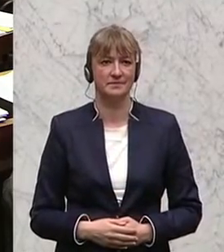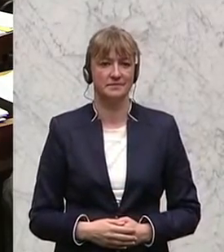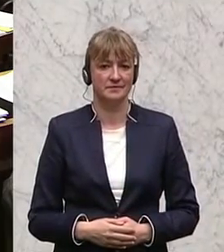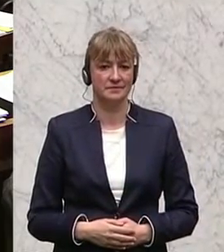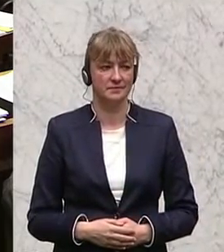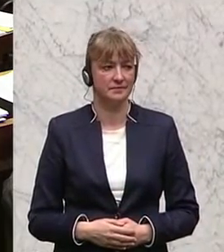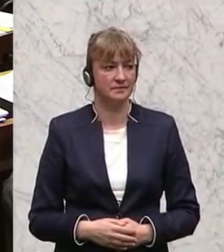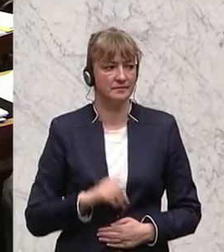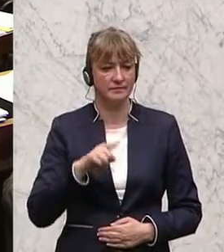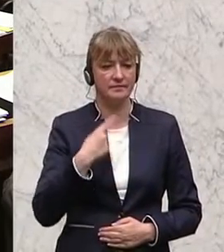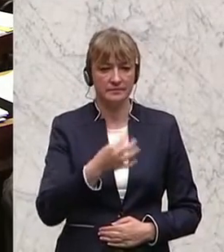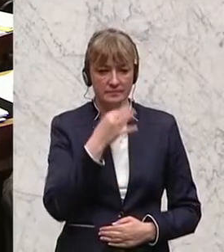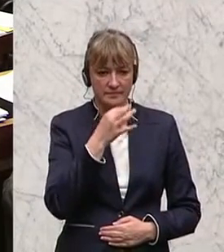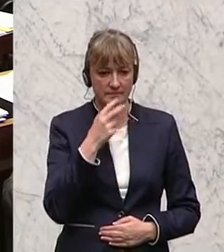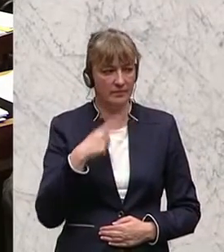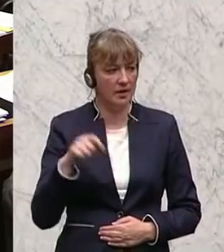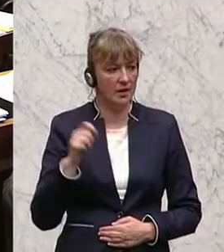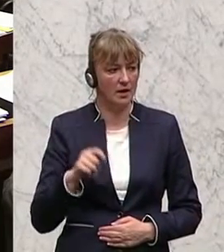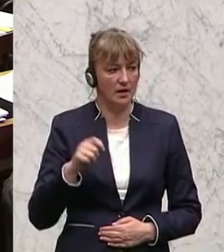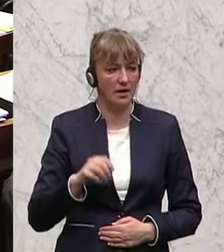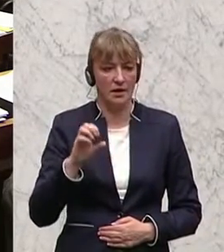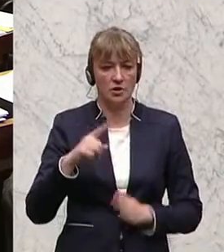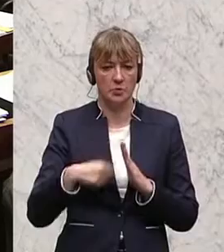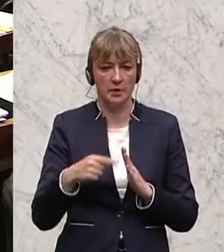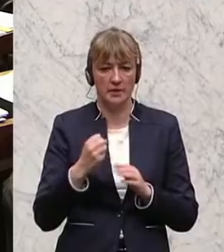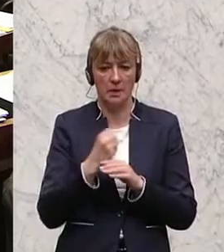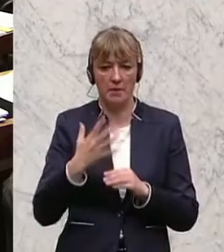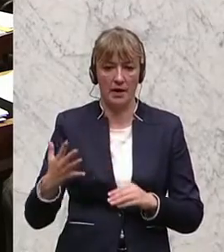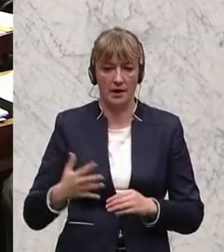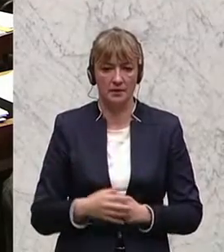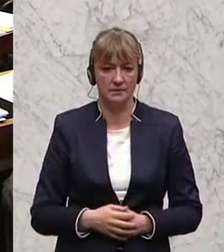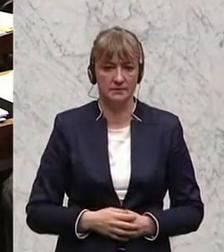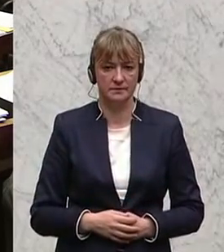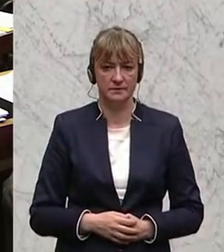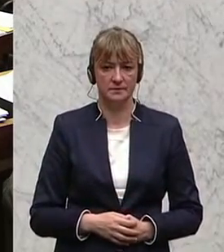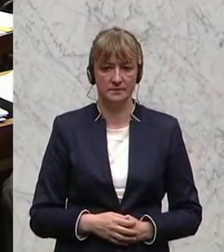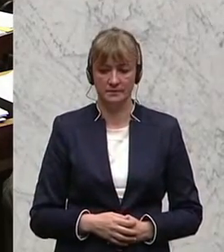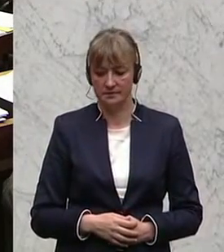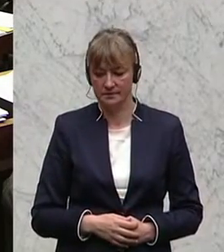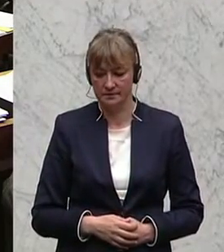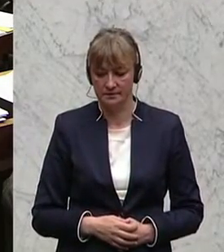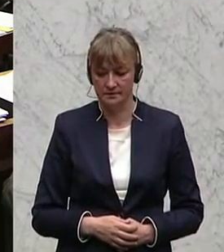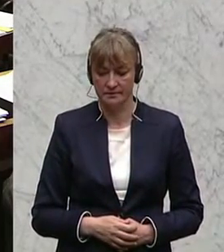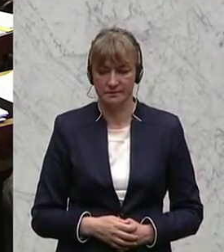Die Ausbildungspflicht wird ein Rohrkrepierer und so nicht funktionieren, so Bernhard Temesl von der FPÖ am Pult steht.